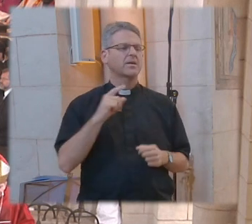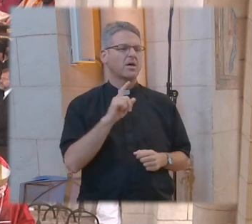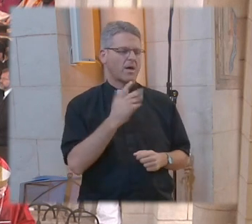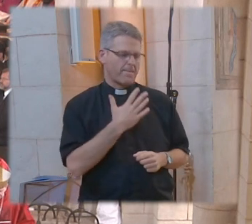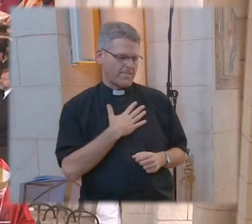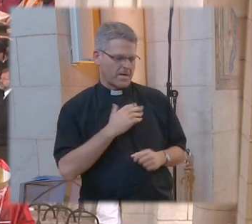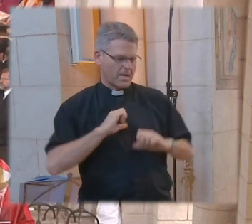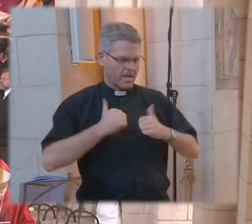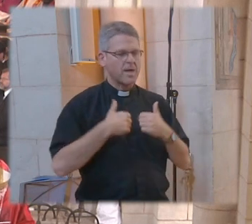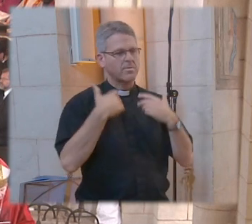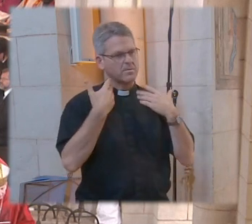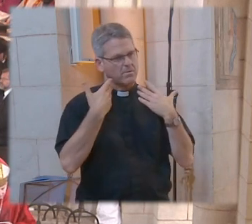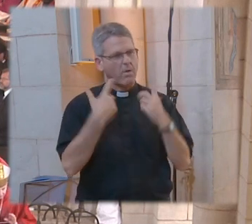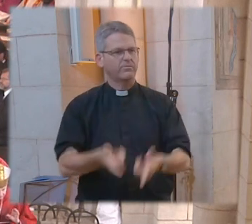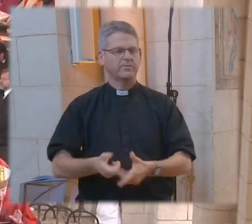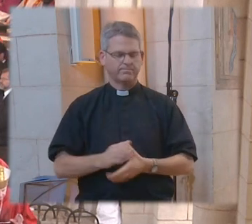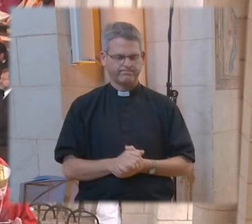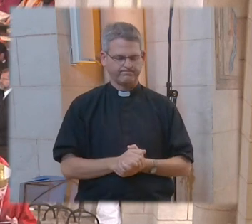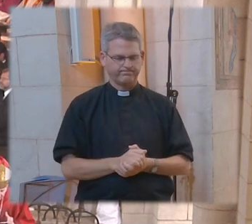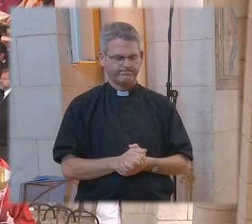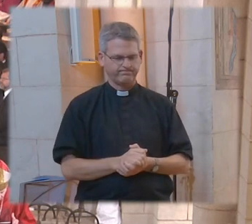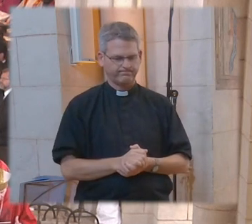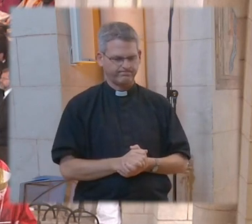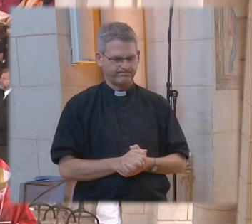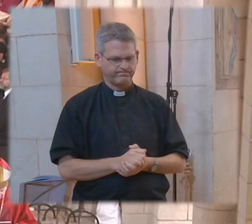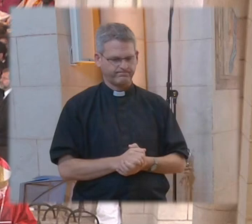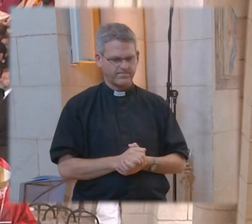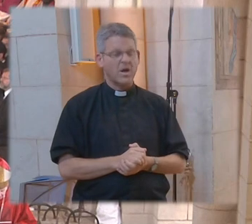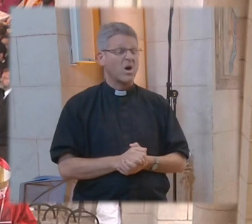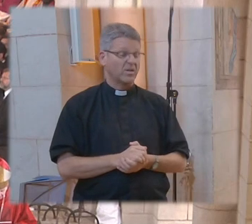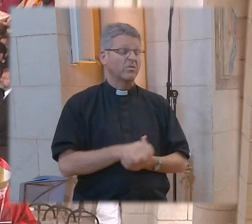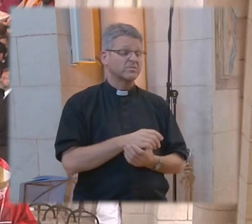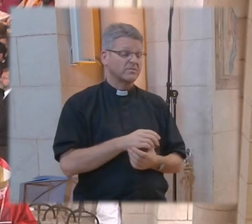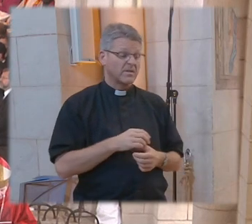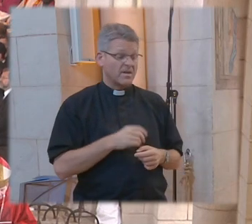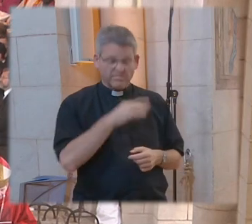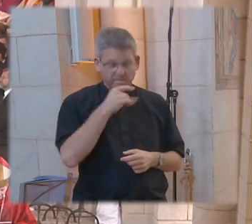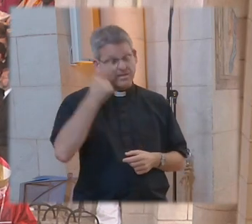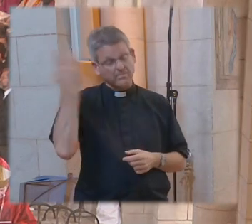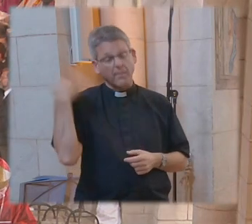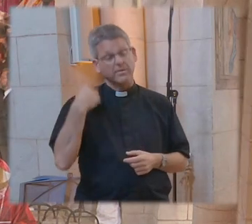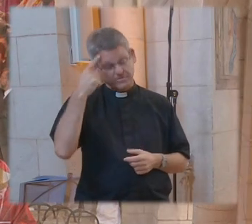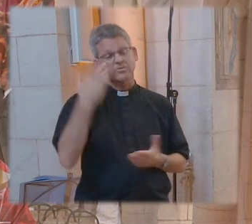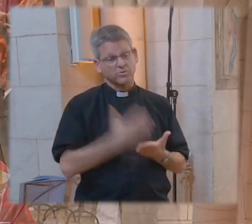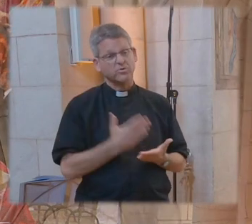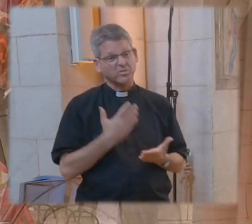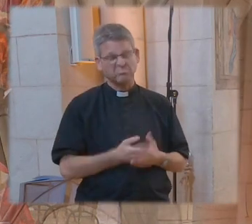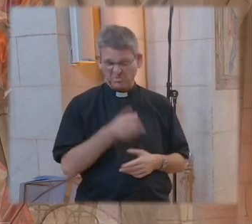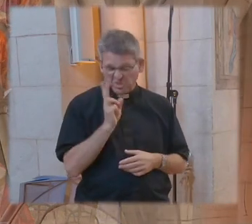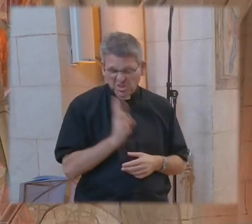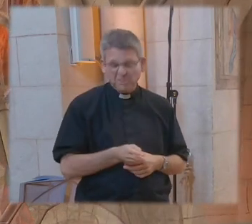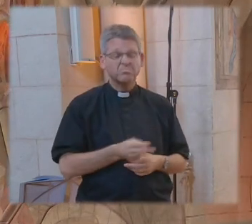Glauben darum gewusst, dass es Liebe nicht ohne Opfer geben kann. Von dieser